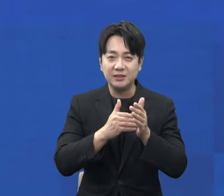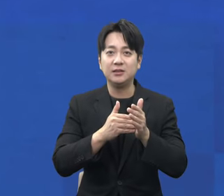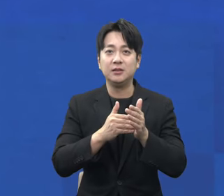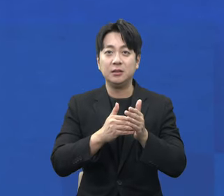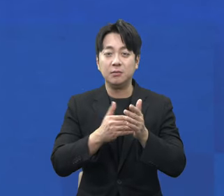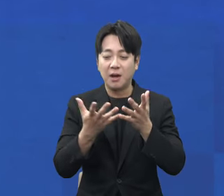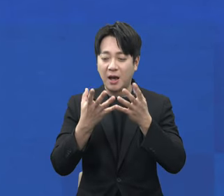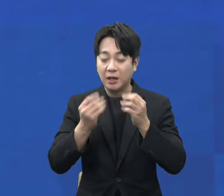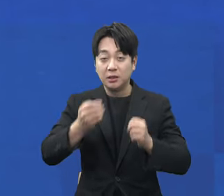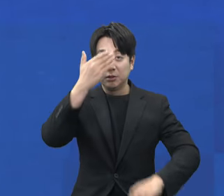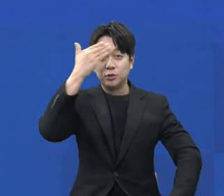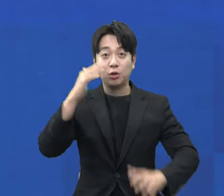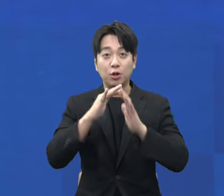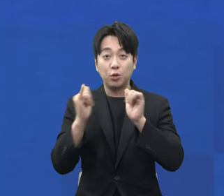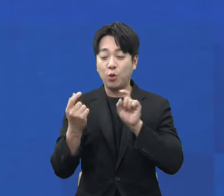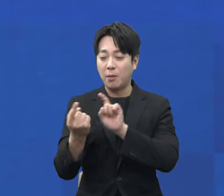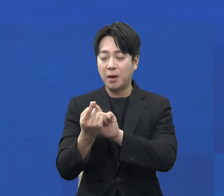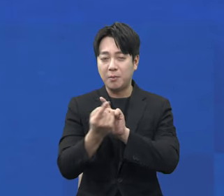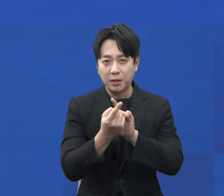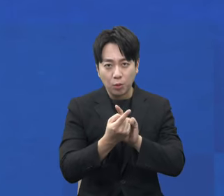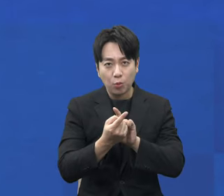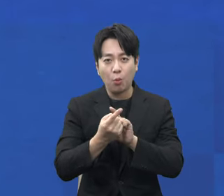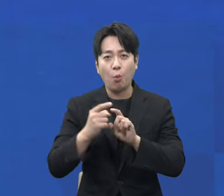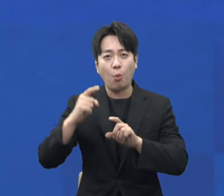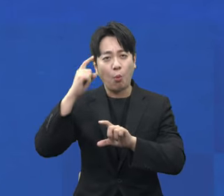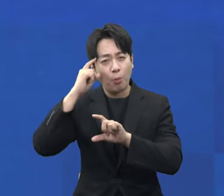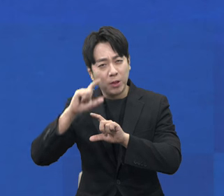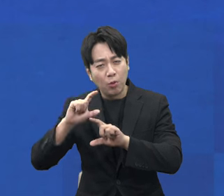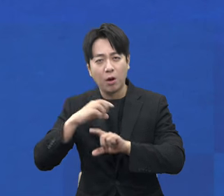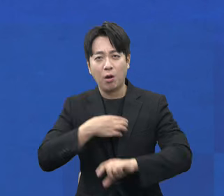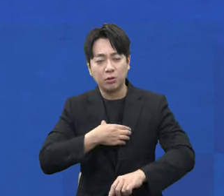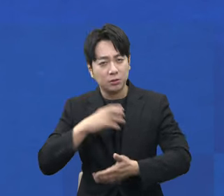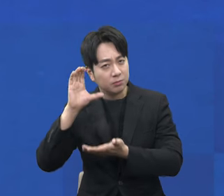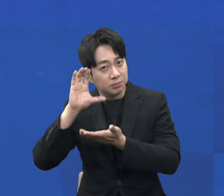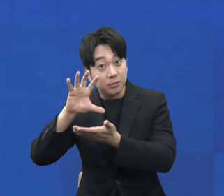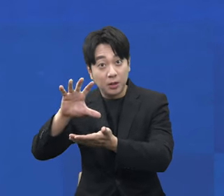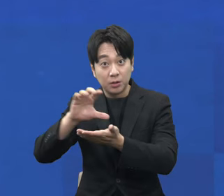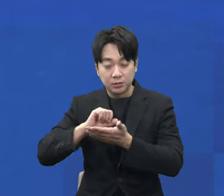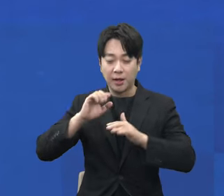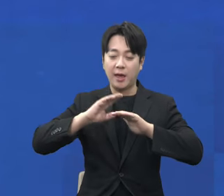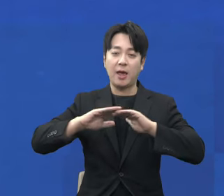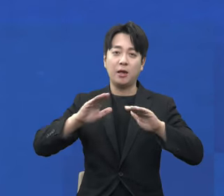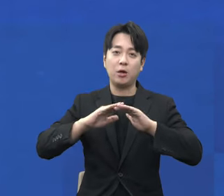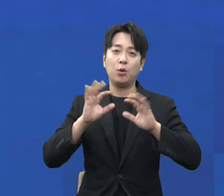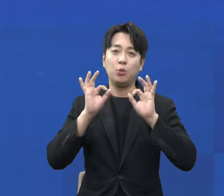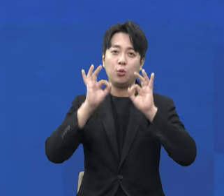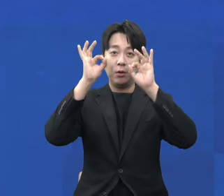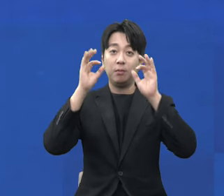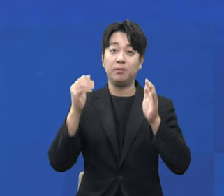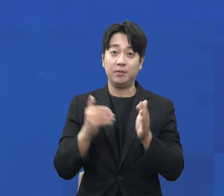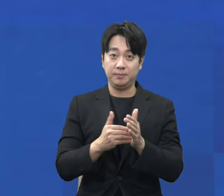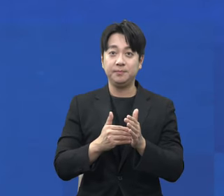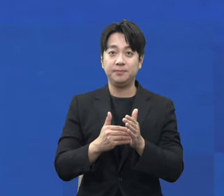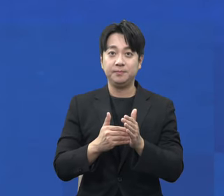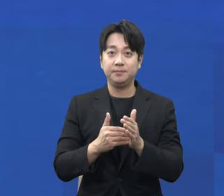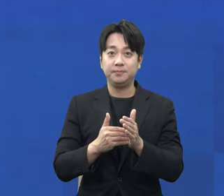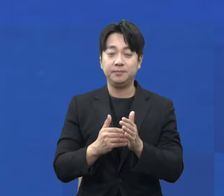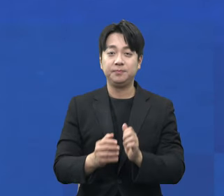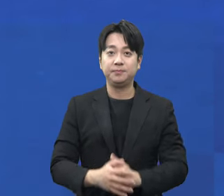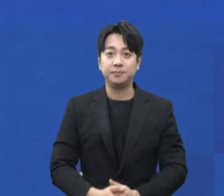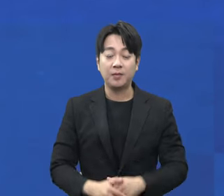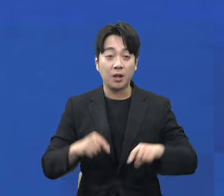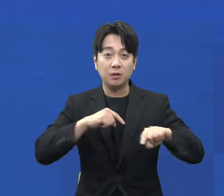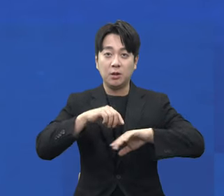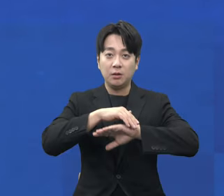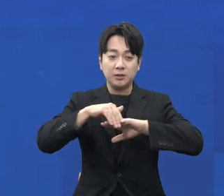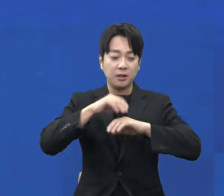청년들을 만나고 청년의 고민을 이해하고 해결책을 찾아냈습니다. 정책으로 풀어내는 과정에서 함께